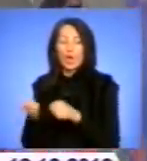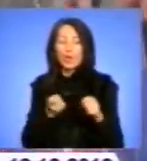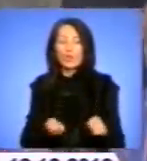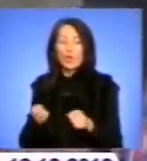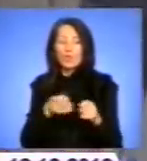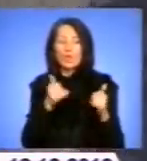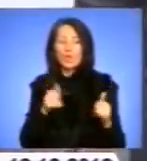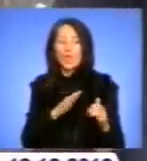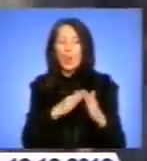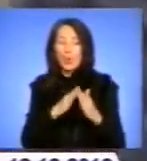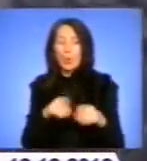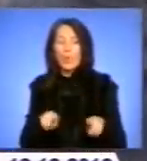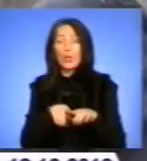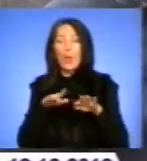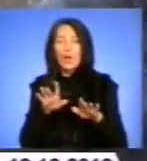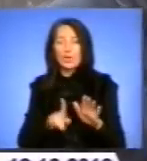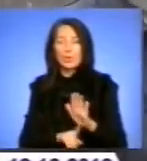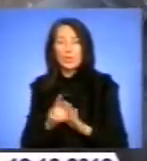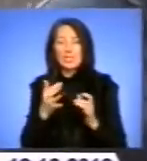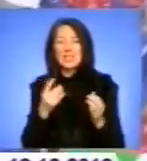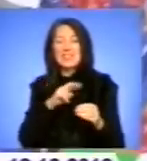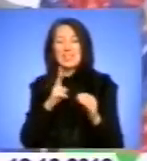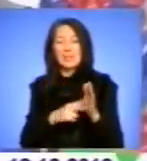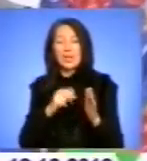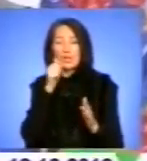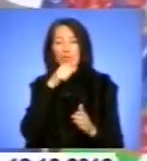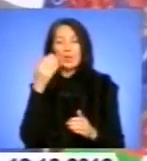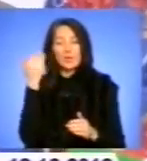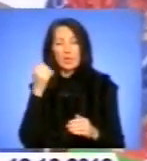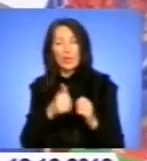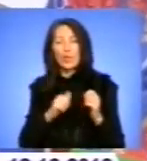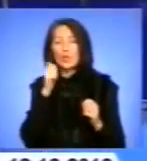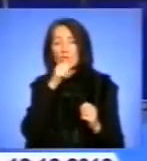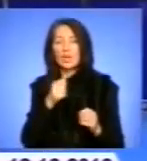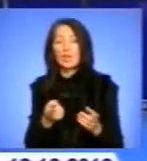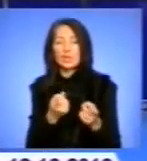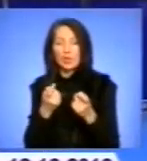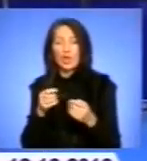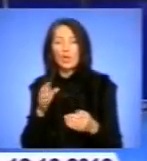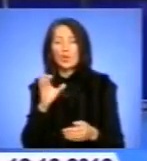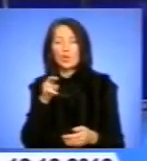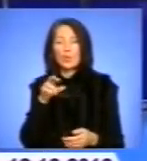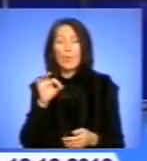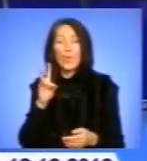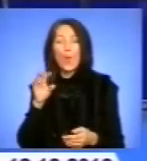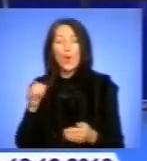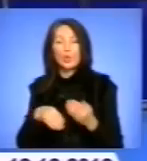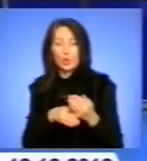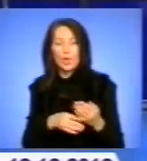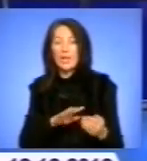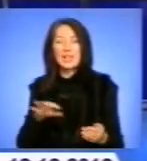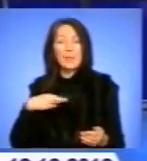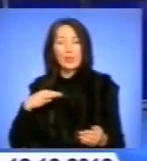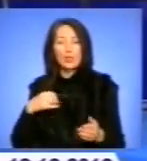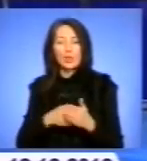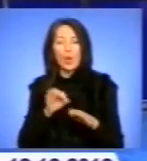Таку акцію започаткували ще 17 років тому. Щороку залучають спонсорів і небайдужих до хворих. У Тернополі